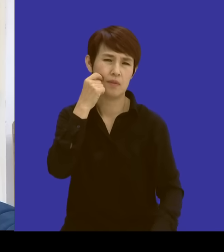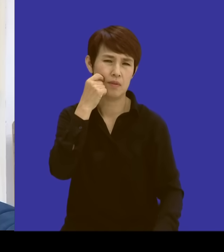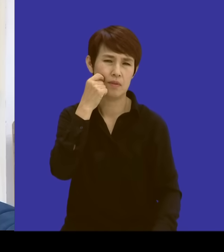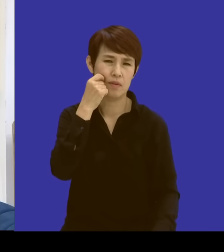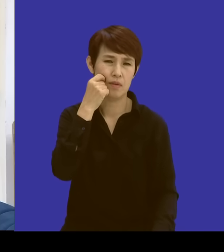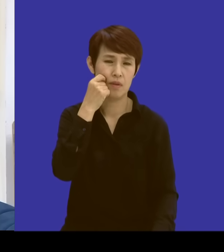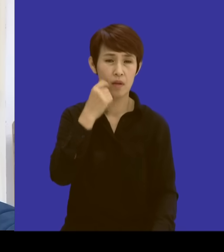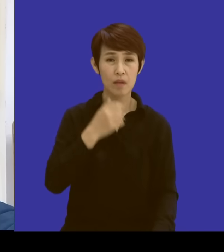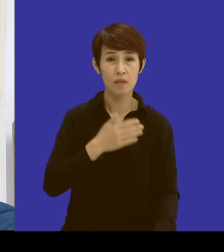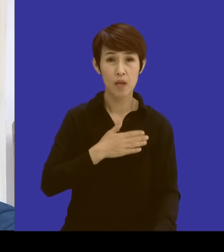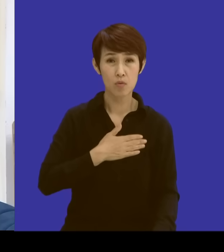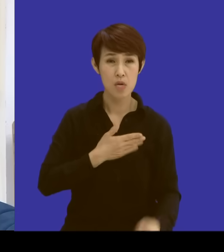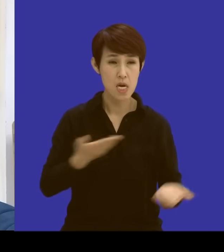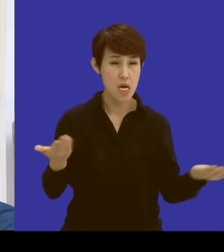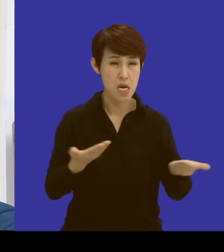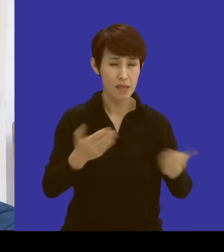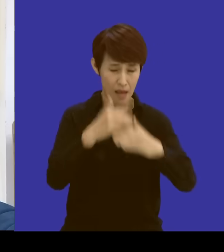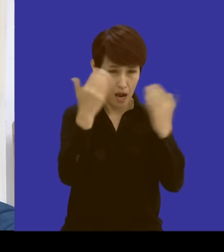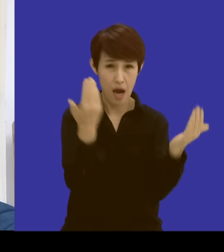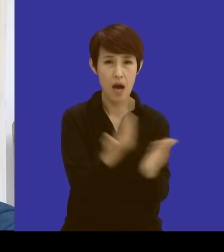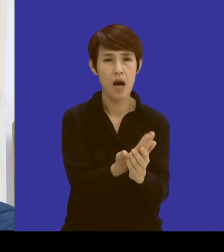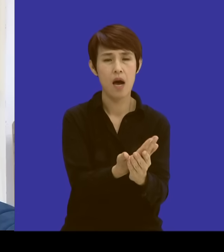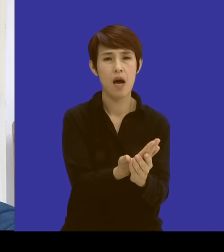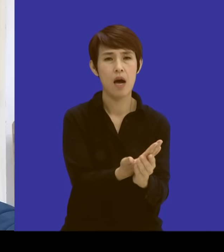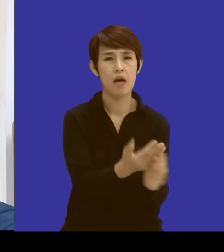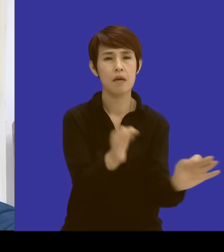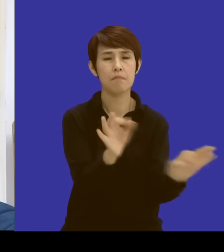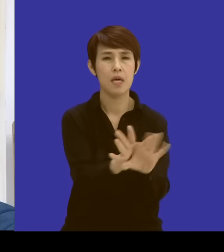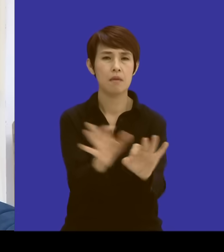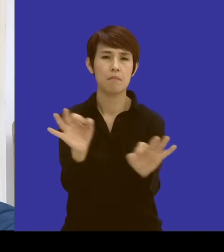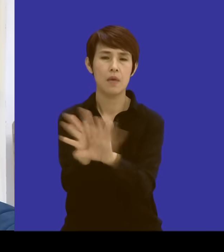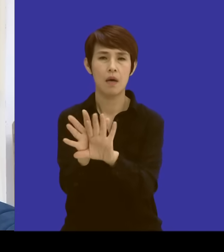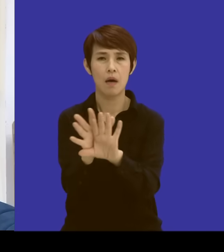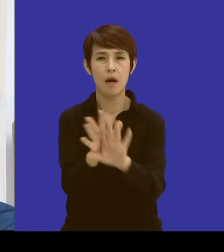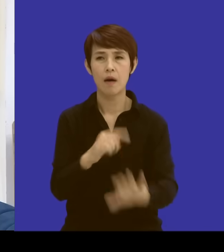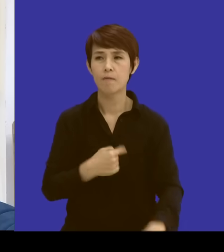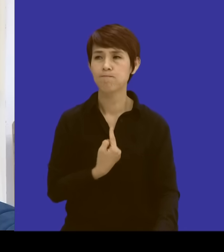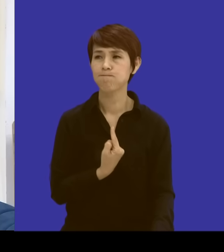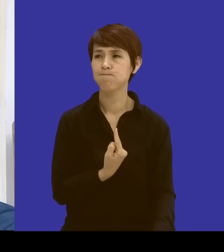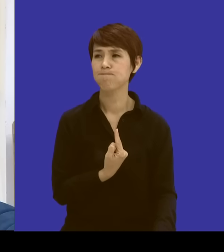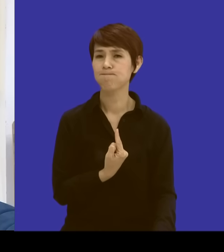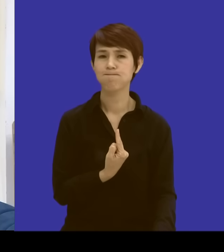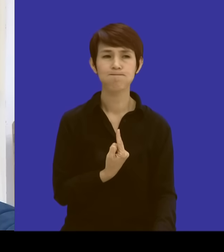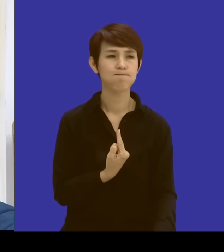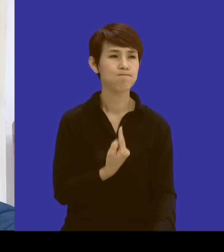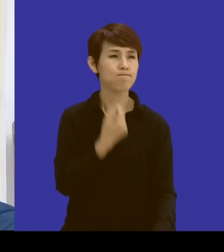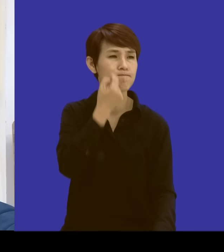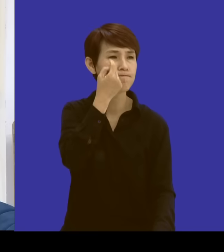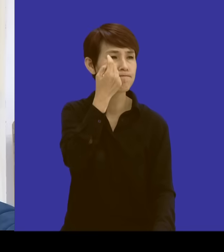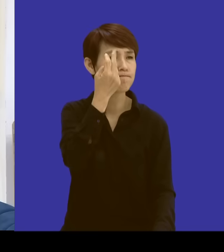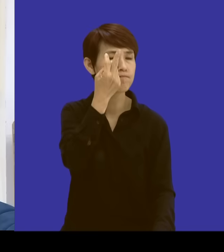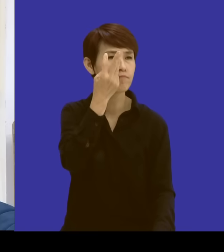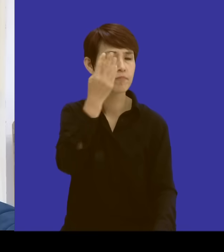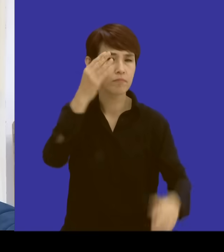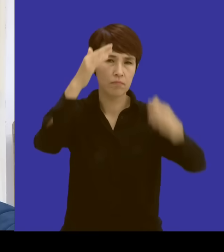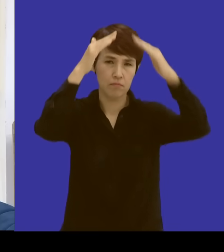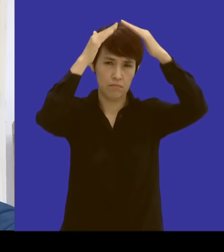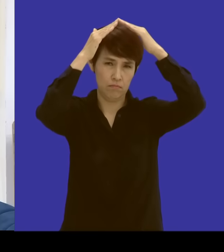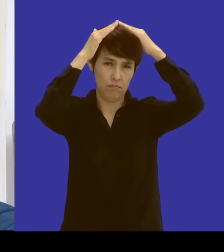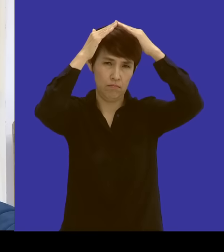마침 저도 하던 일이 우리 다 쉬었던 것처럼. 그렇죠. 그래서 제가 몇 개월을 그냥 집에 고립돼 있었어야